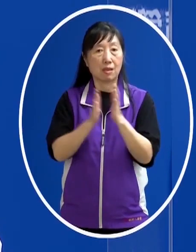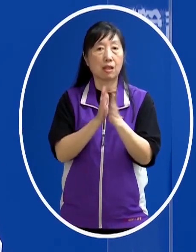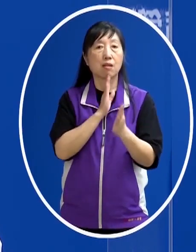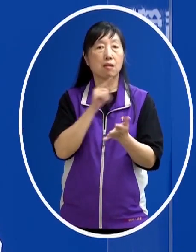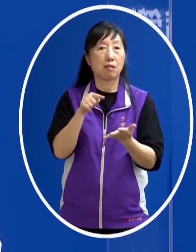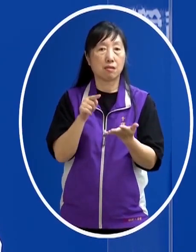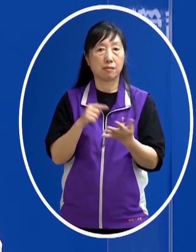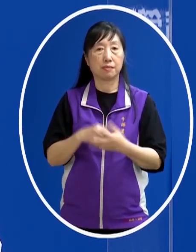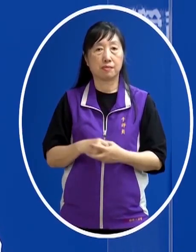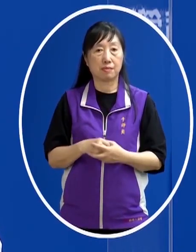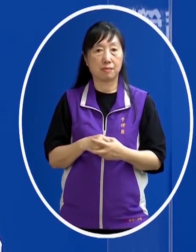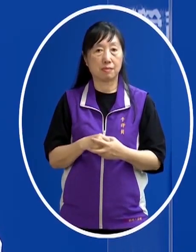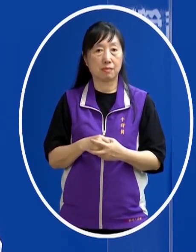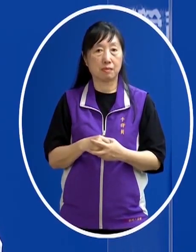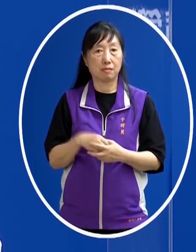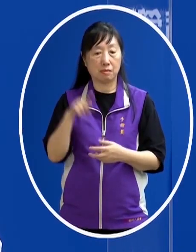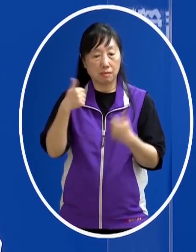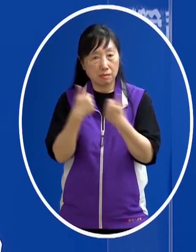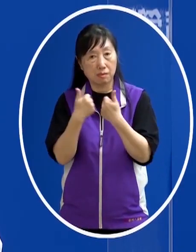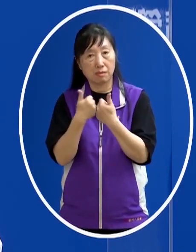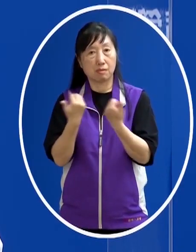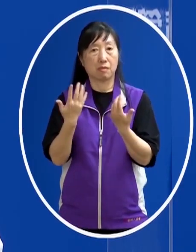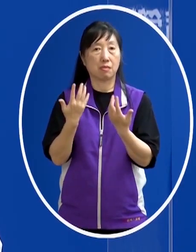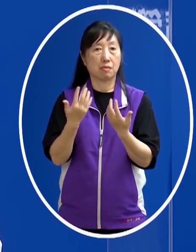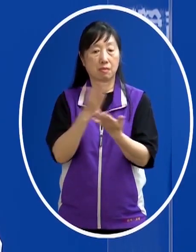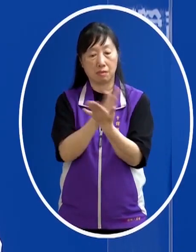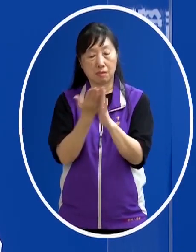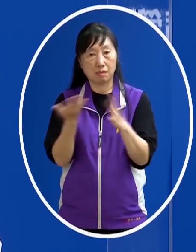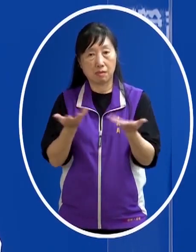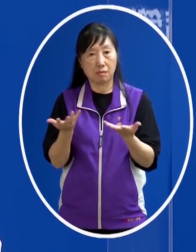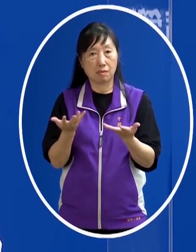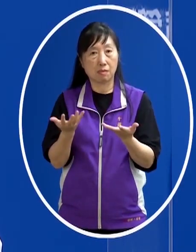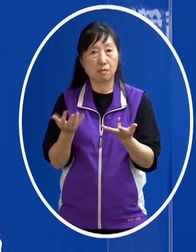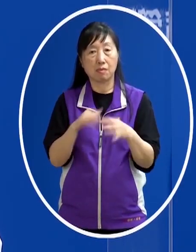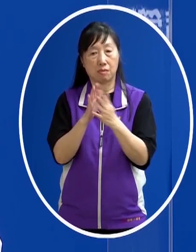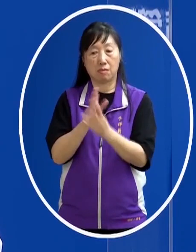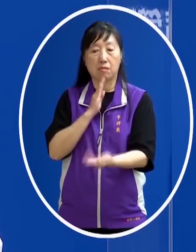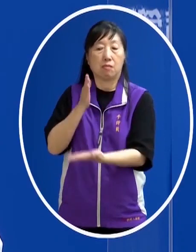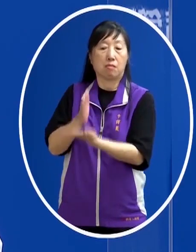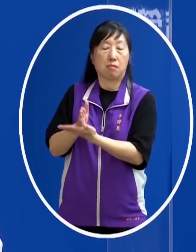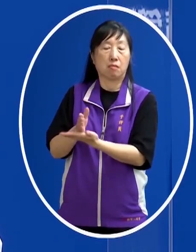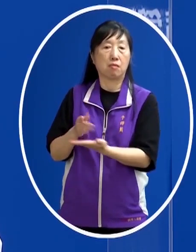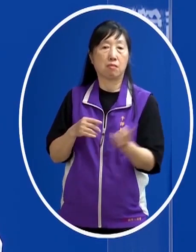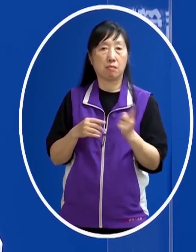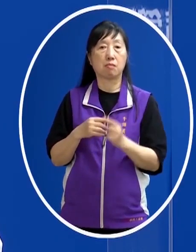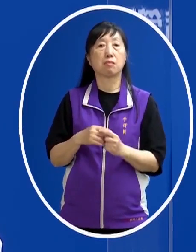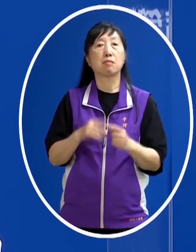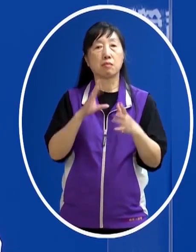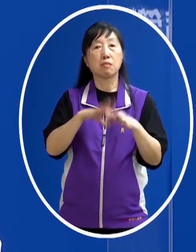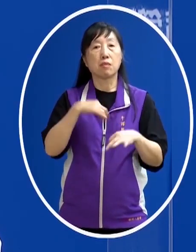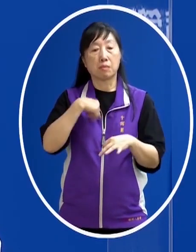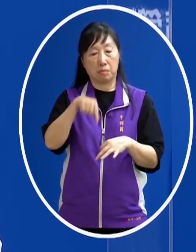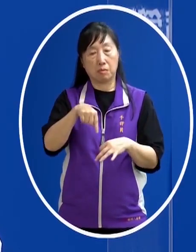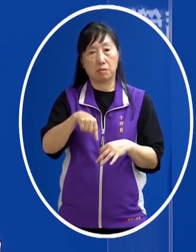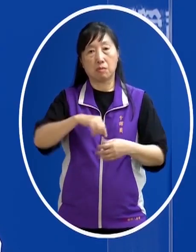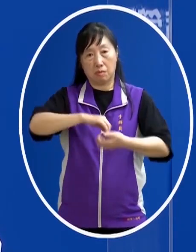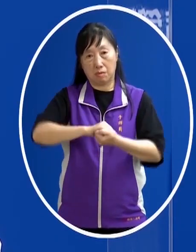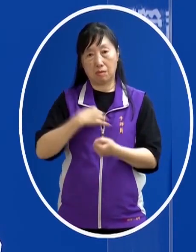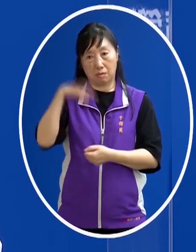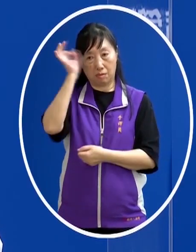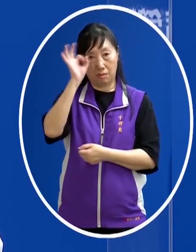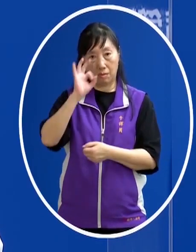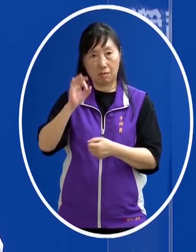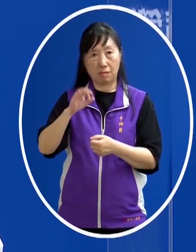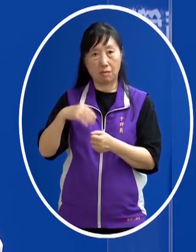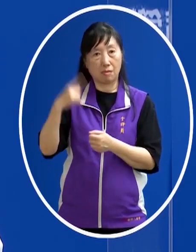制，或者是会议的这个最主要的原因。那在这一方面，我们也必须要透过理念相近